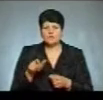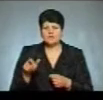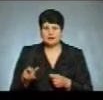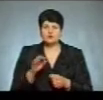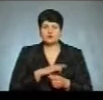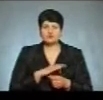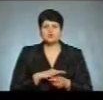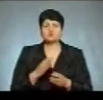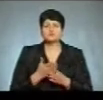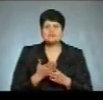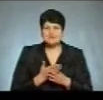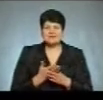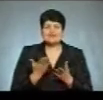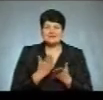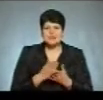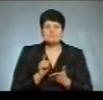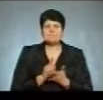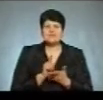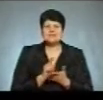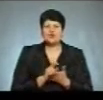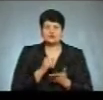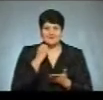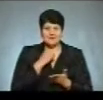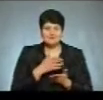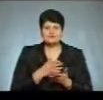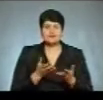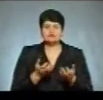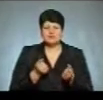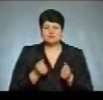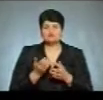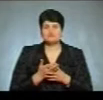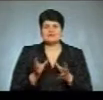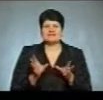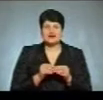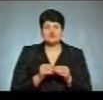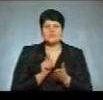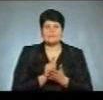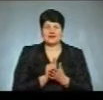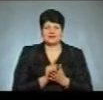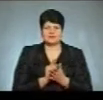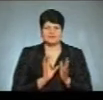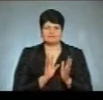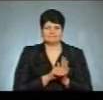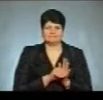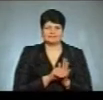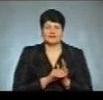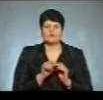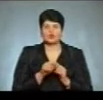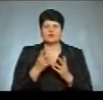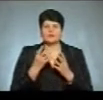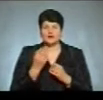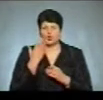користувачі субсидій, які є пенсіонерами, вони отримують субсидію разом з пенсією і в той день, коли